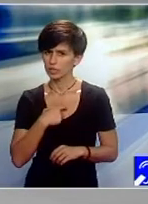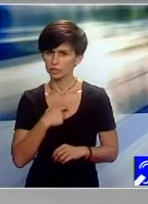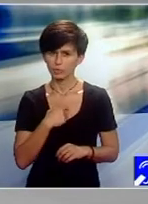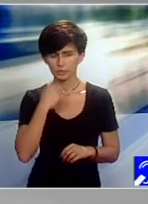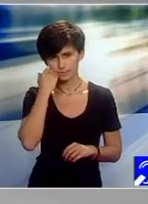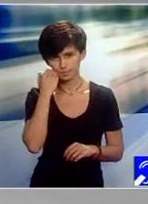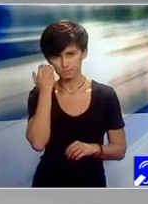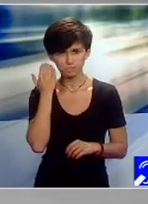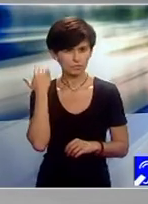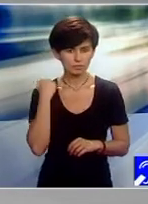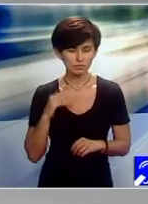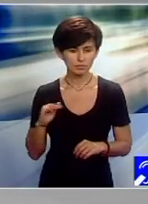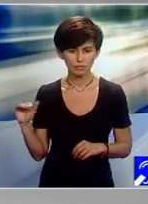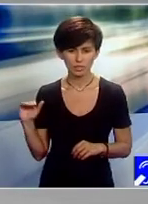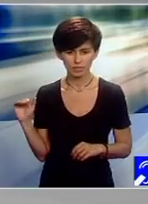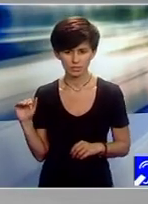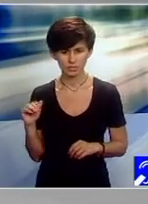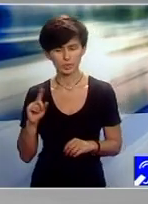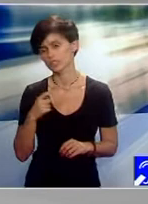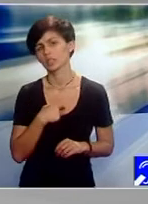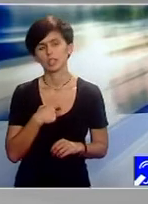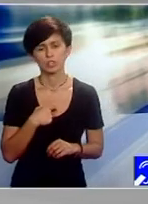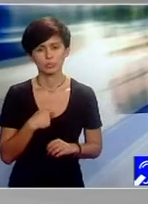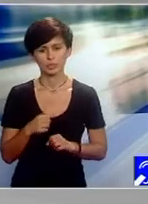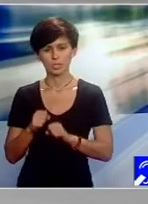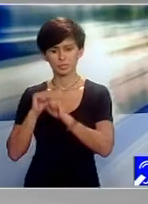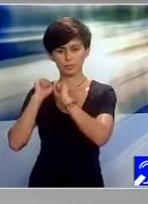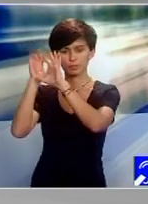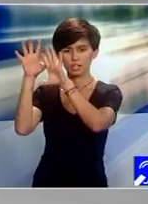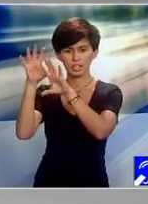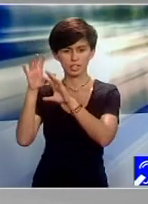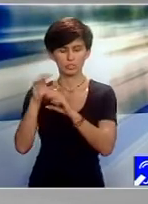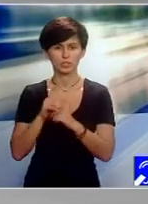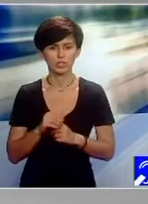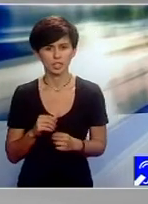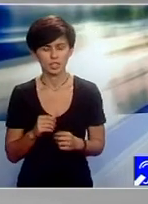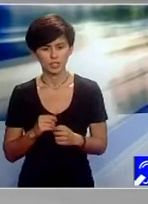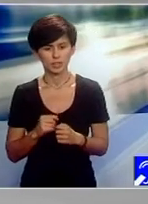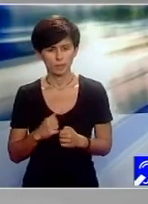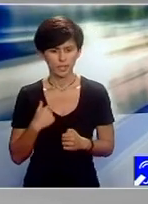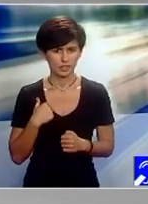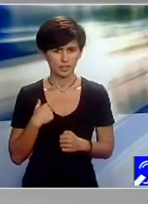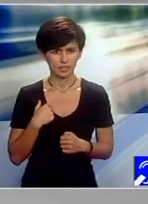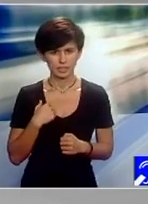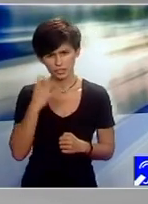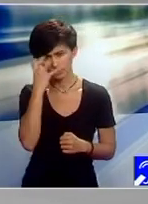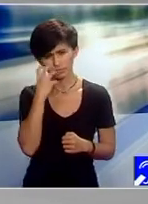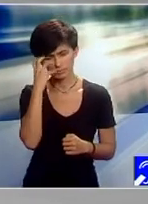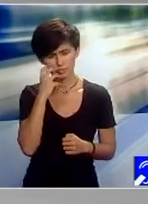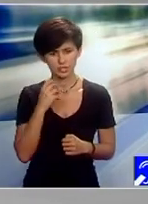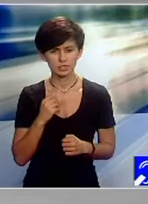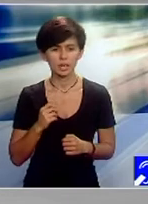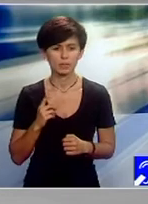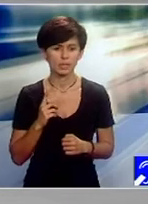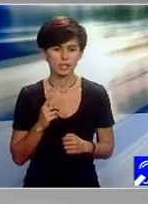nu știu, mai mic și nu puteam să dau coș, mă contrarea un pic acest lucru